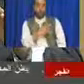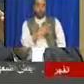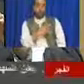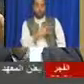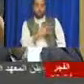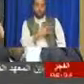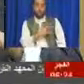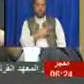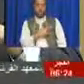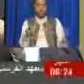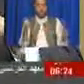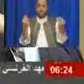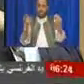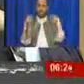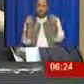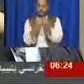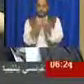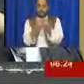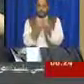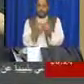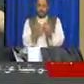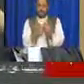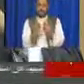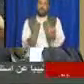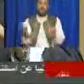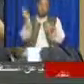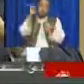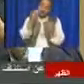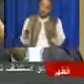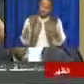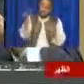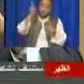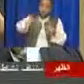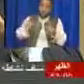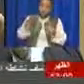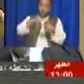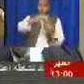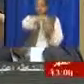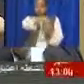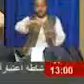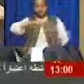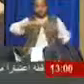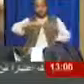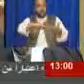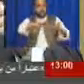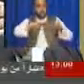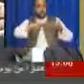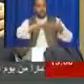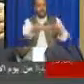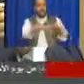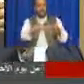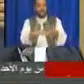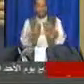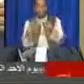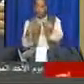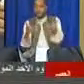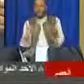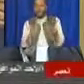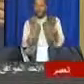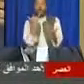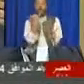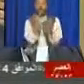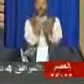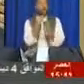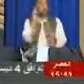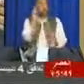قال بلى احب ان يغفر الله لي ورجع النفقه الى مصلح وصار ينفق عليه كالعاده وصار يحسن اليه